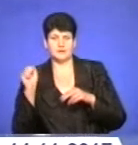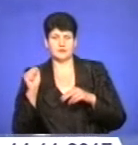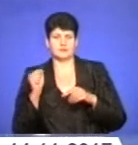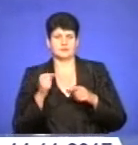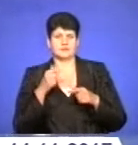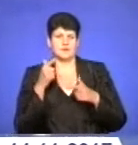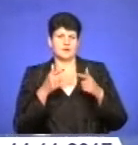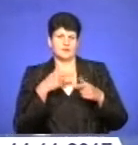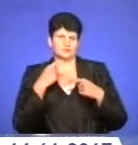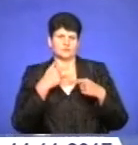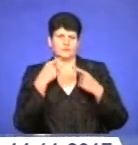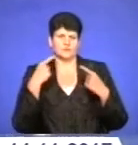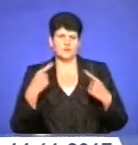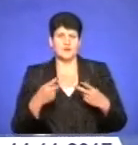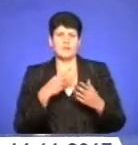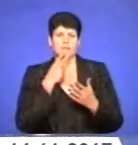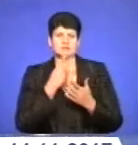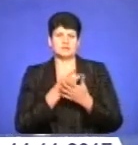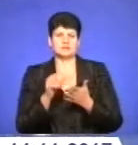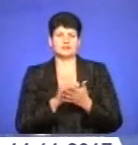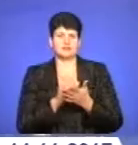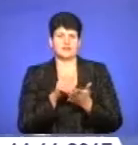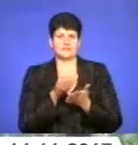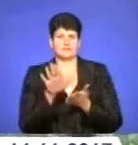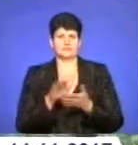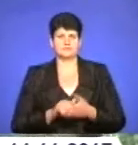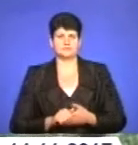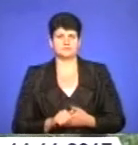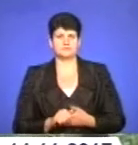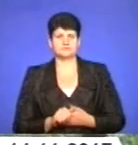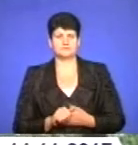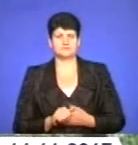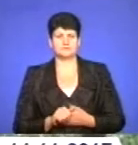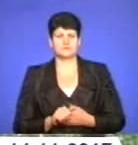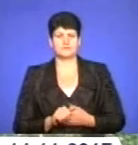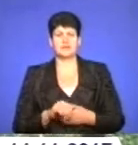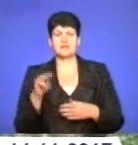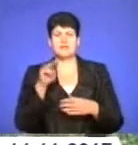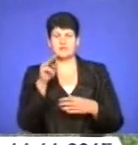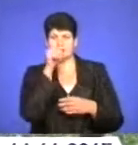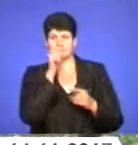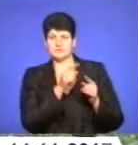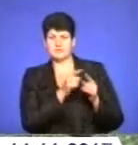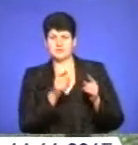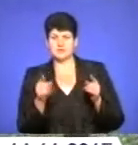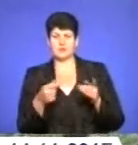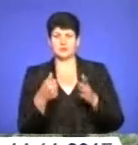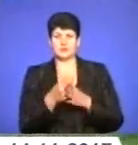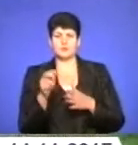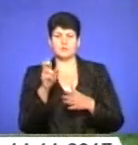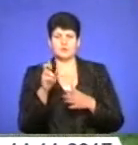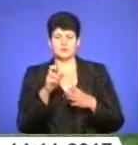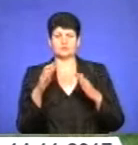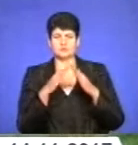незаконність заперечують, проте показати документи відмовляються. Від травня мешканці сусідніх до Березолю будинків